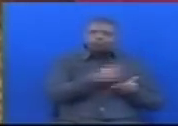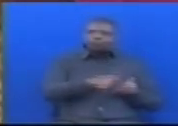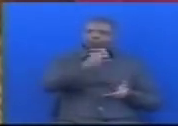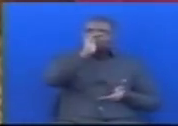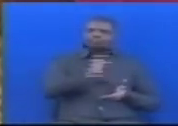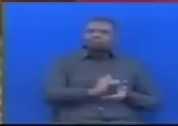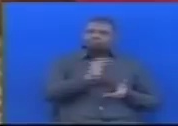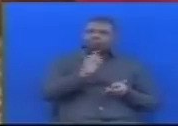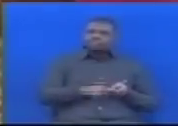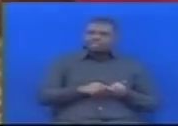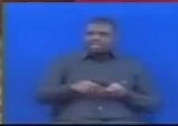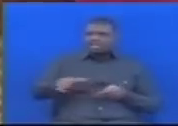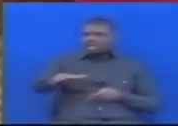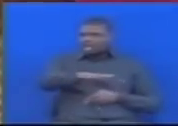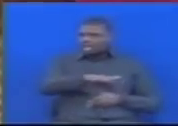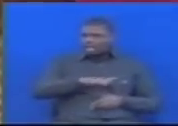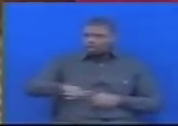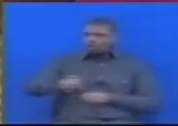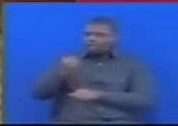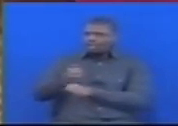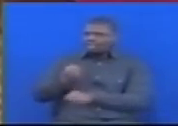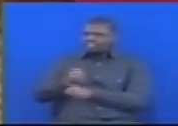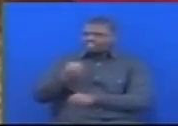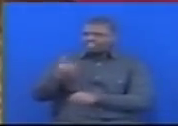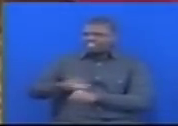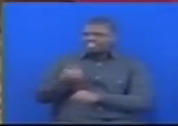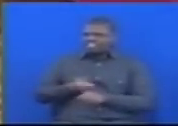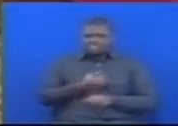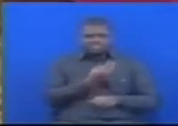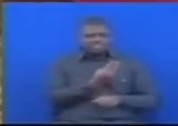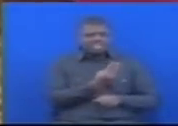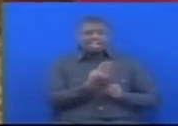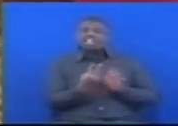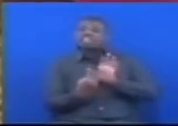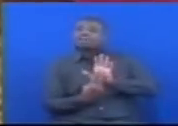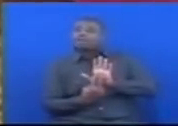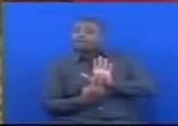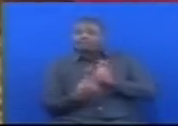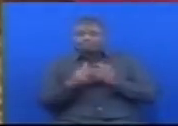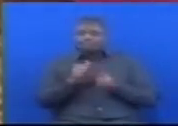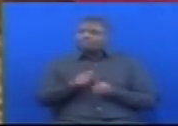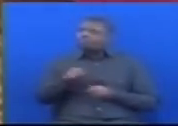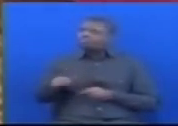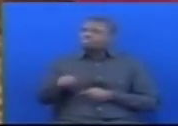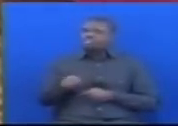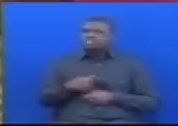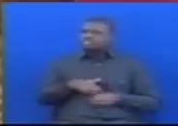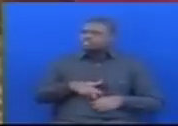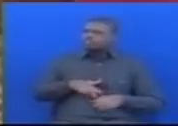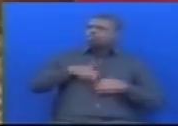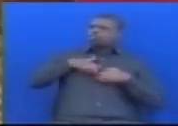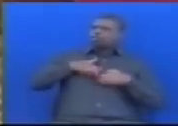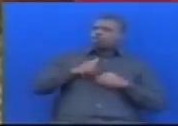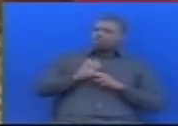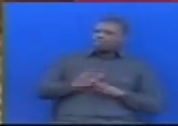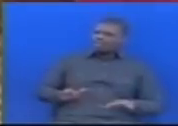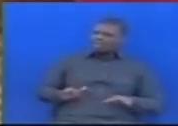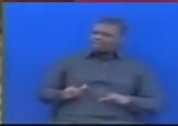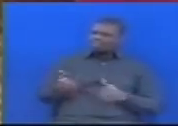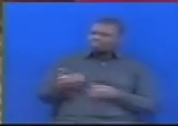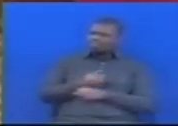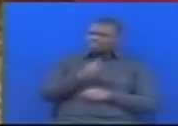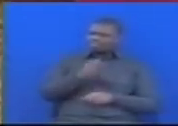kupunguza skopu ya kazi kwa vijiji vile 37, jambo ambalo limeleta taharuki. Je,